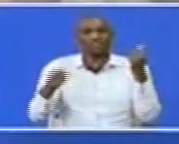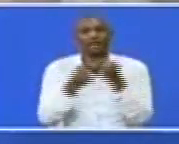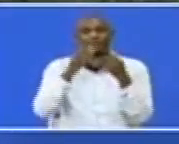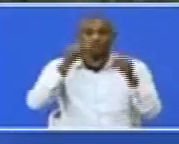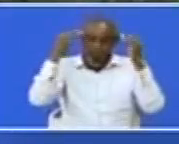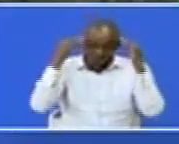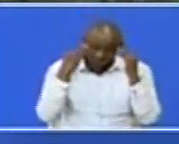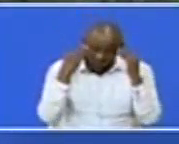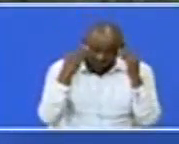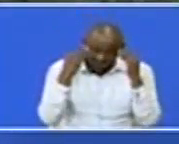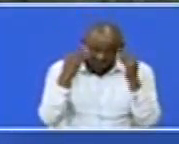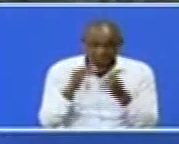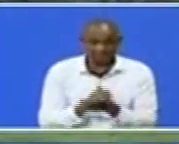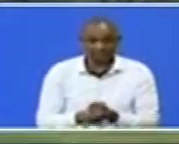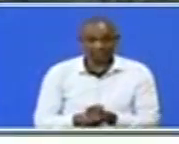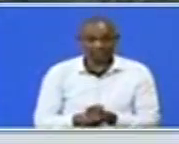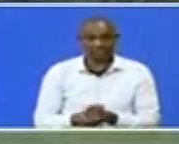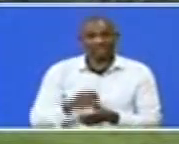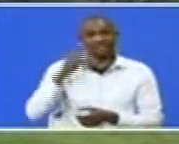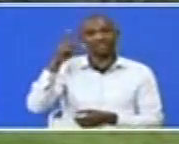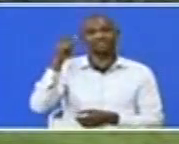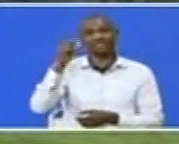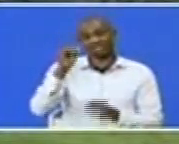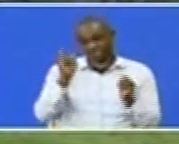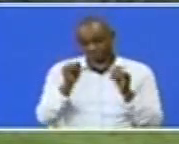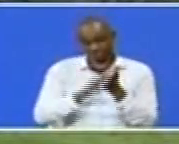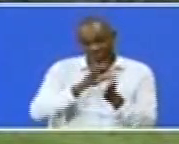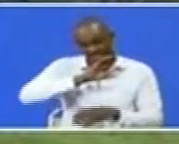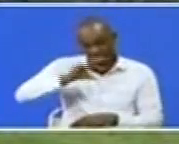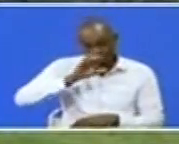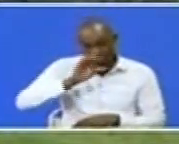kotini. Martin Kosgei, KTN News, County Ya Bomet.